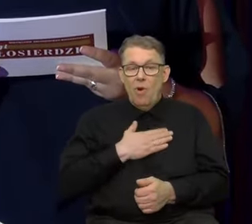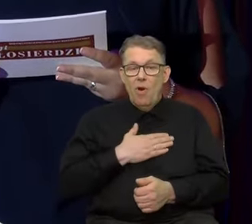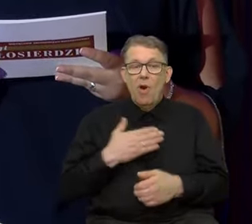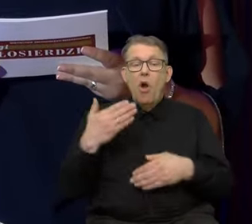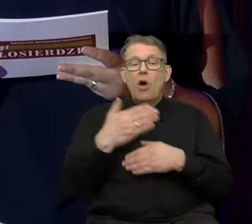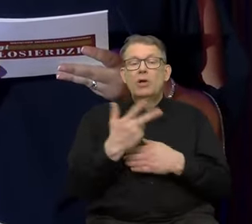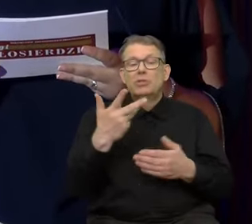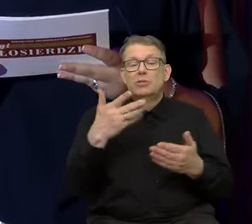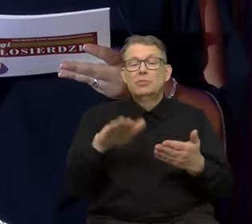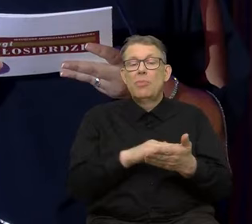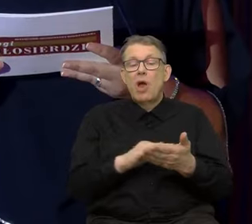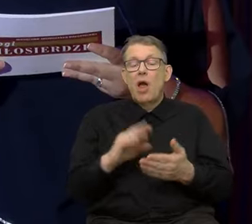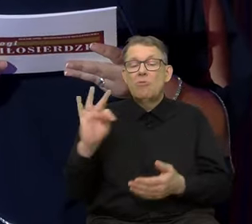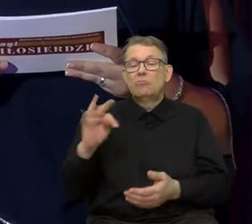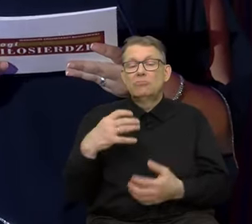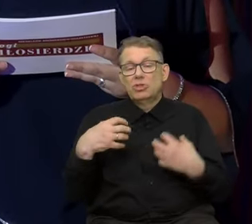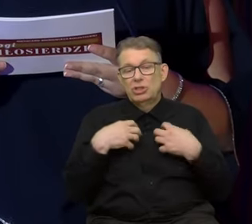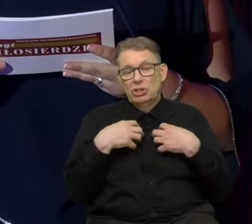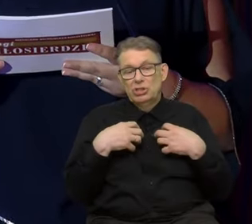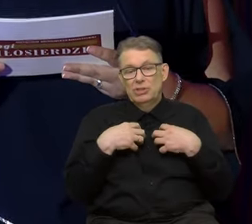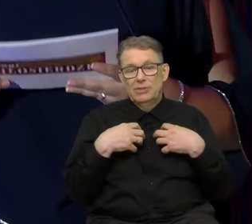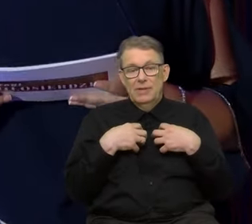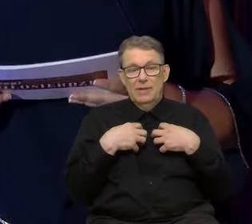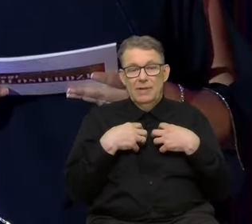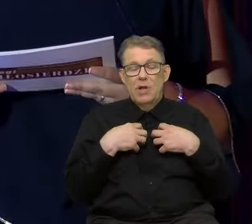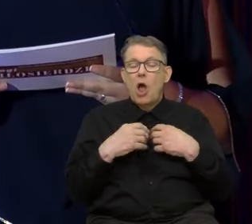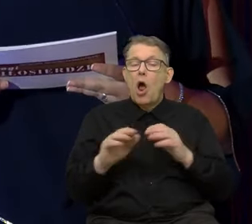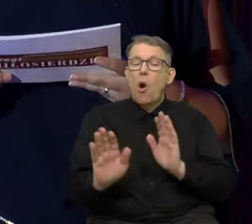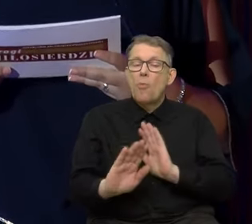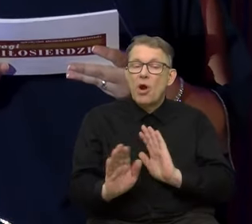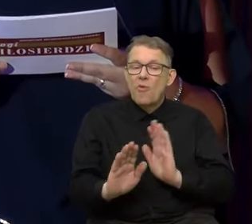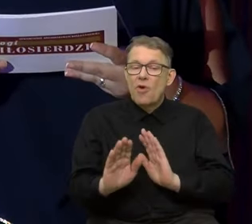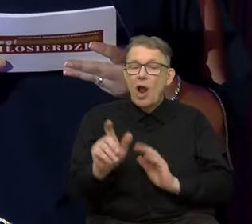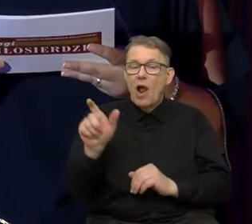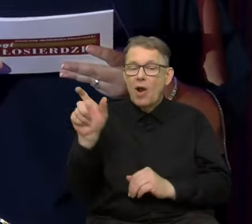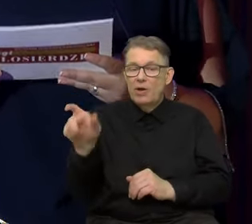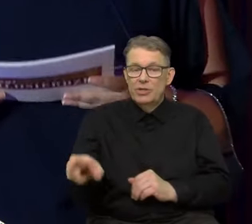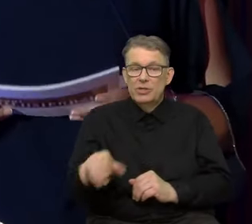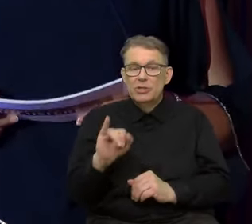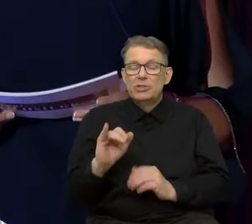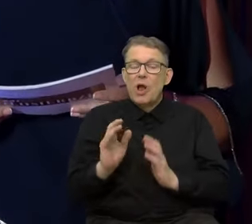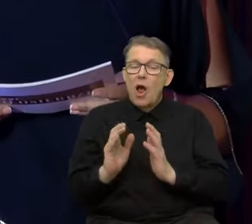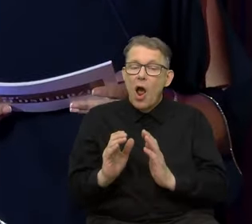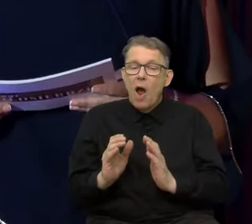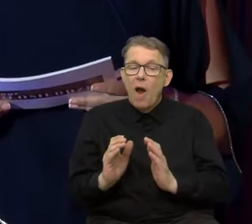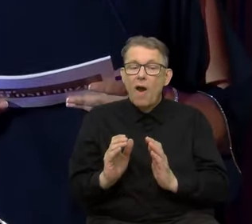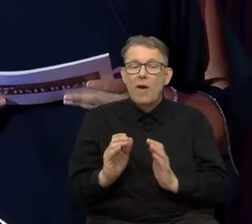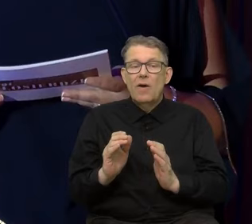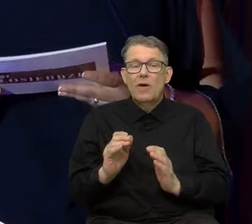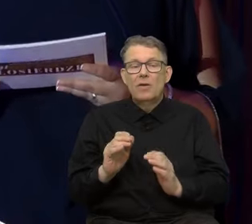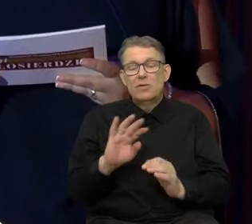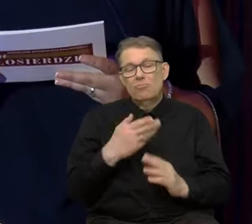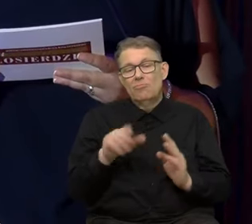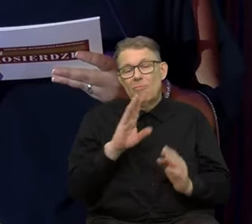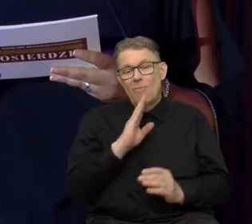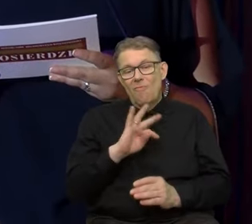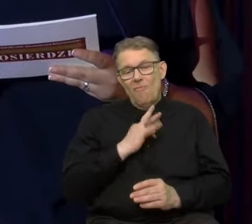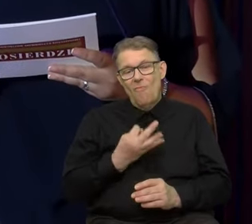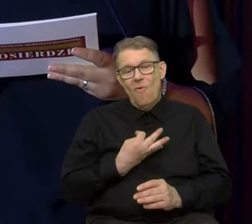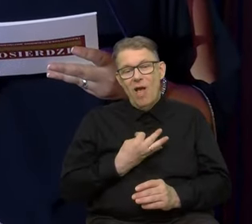ostatnich 3 miesiącach jego życia. Opiekowały się nim i troszczyły o niego jak o swego